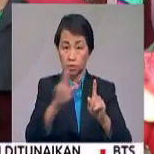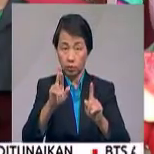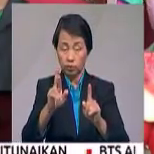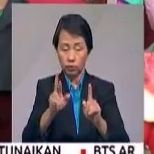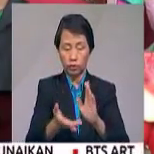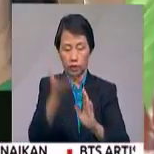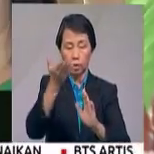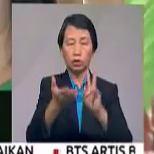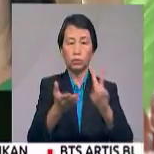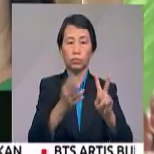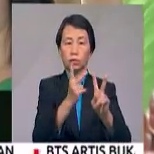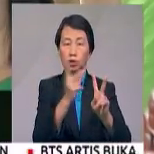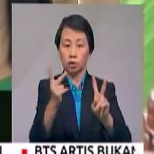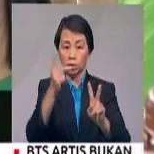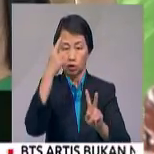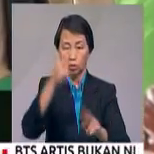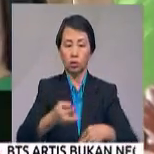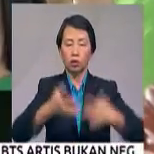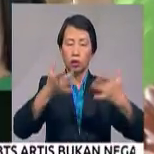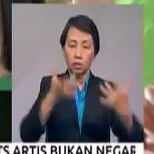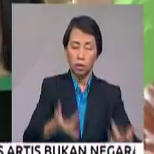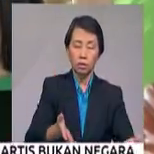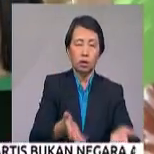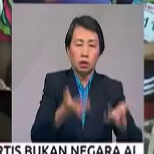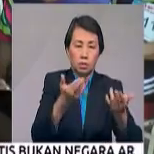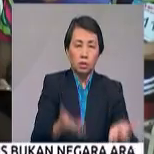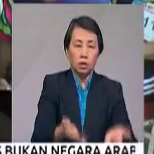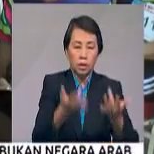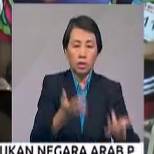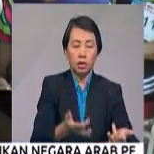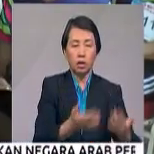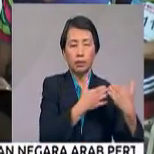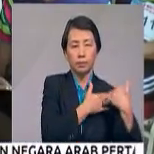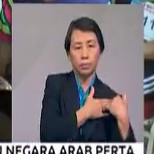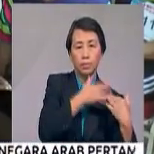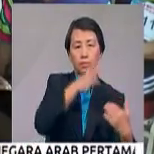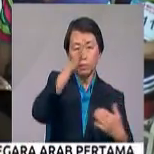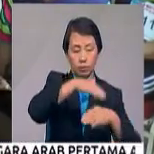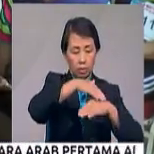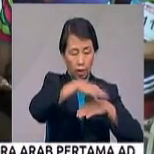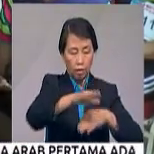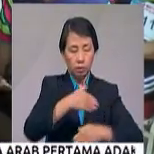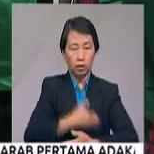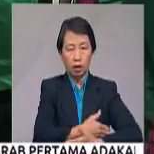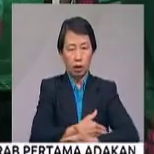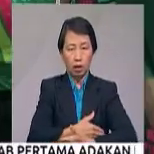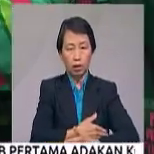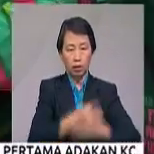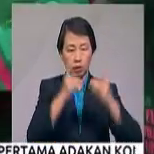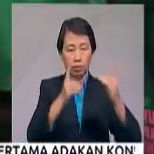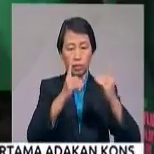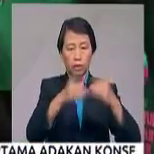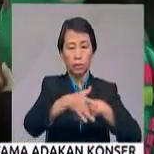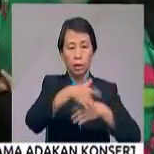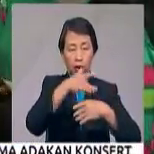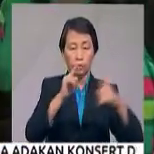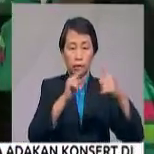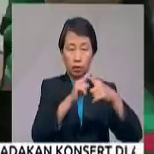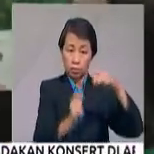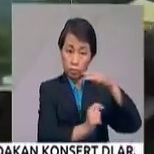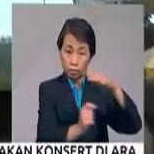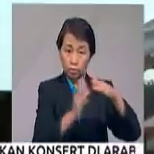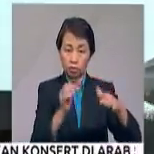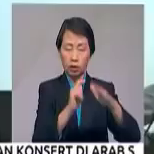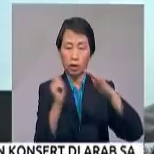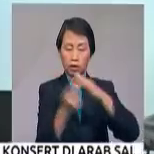kepada RM2,000 bagi meringankan beban kewangan ibu bapa yang menghantar anak untuk pendidikan awal ke taska dan